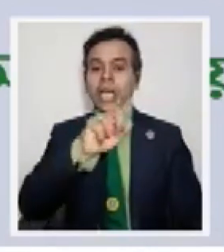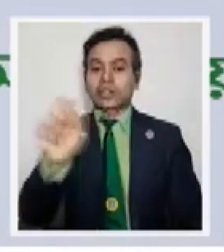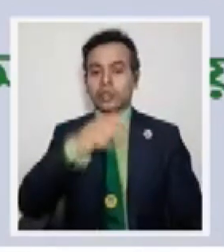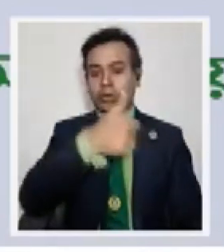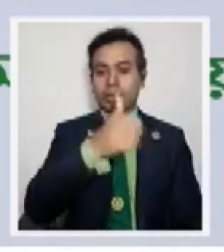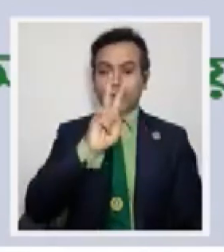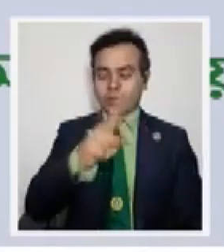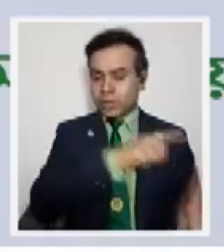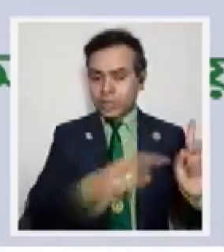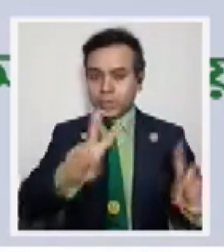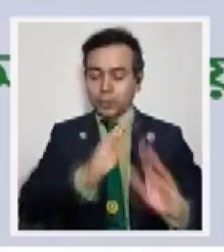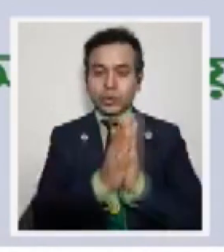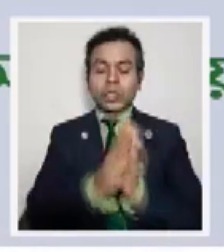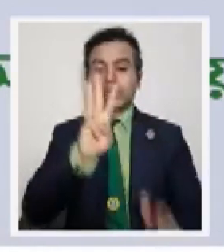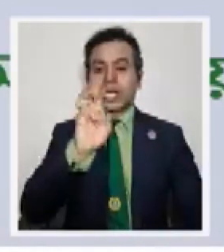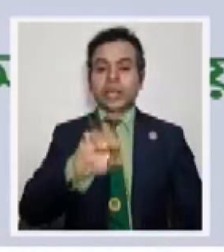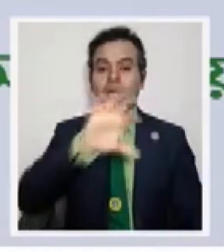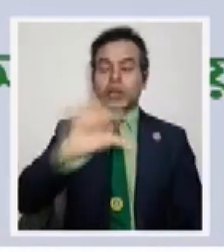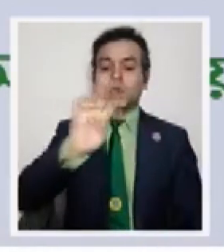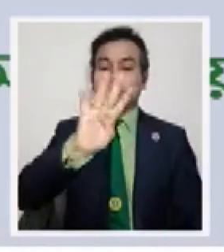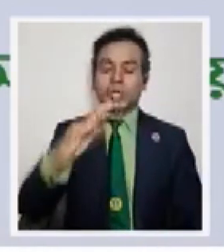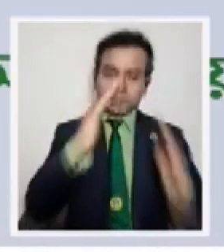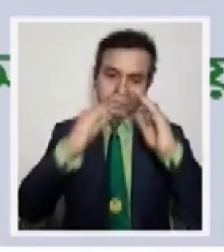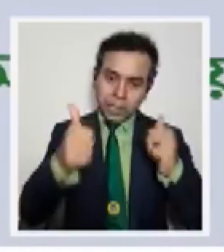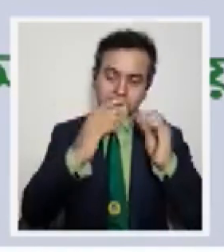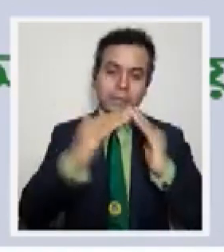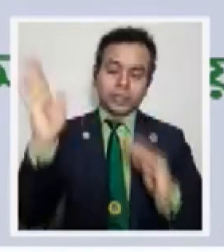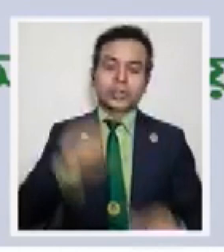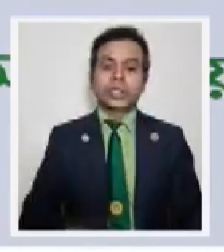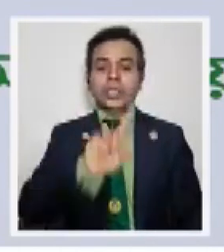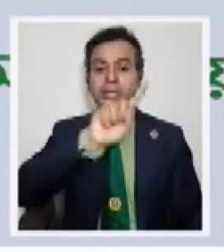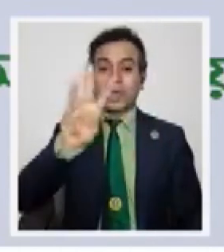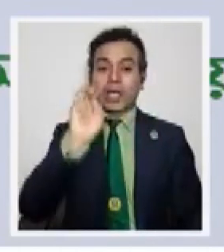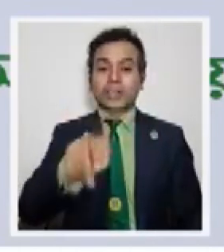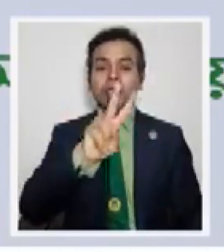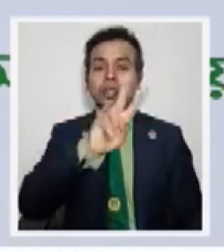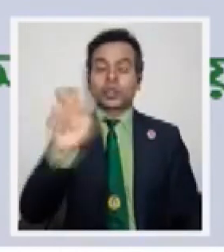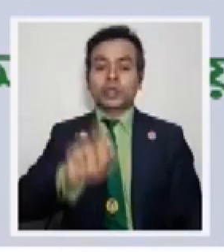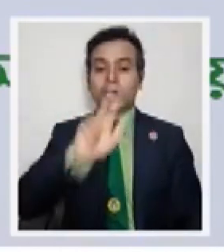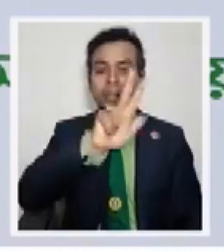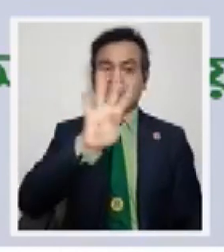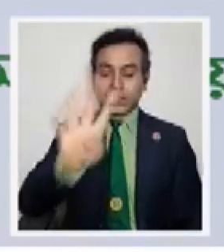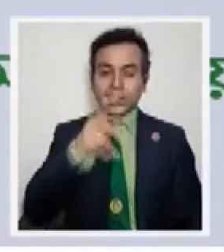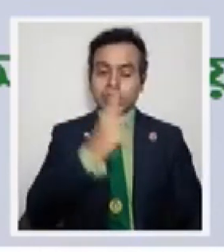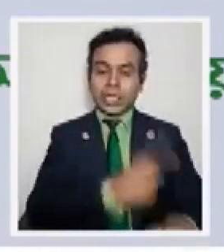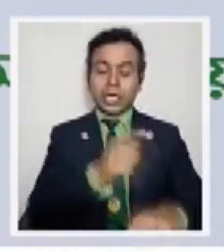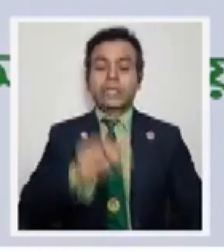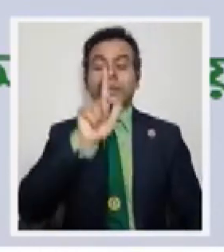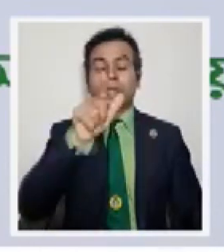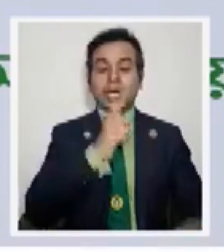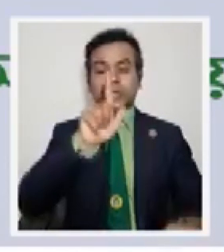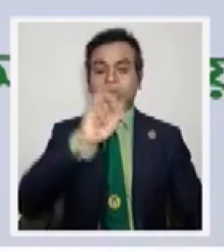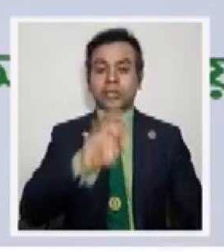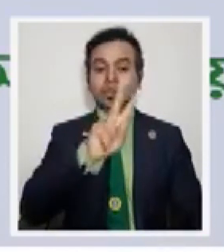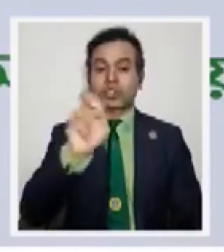পেয়েছেন 98 জন 24 ঘন্টায়, বর্তমানে আইসোলেশনে 7162 জন, এ পর্যন্ত ছাড় পেয়েছেন 3945 জন।